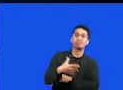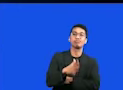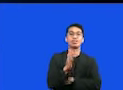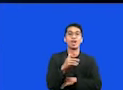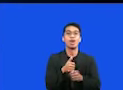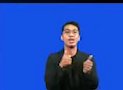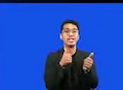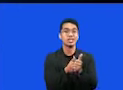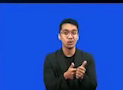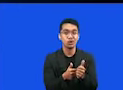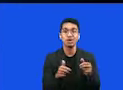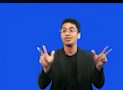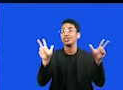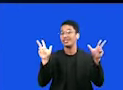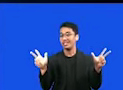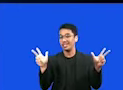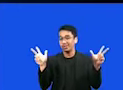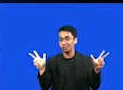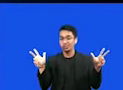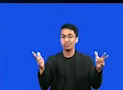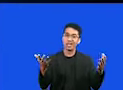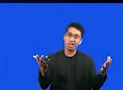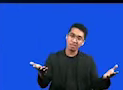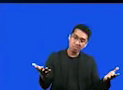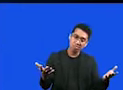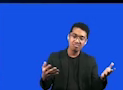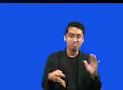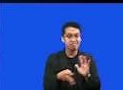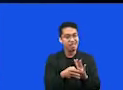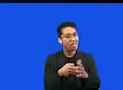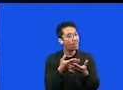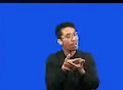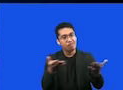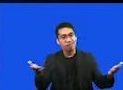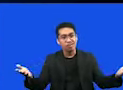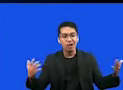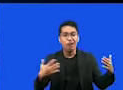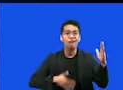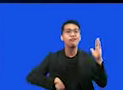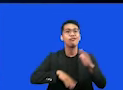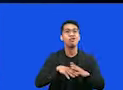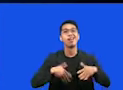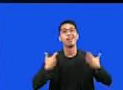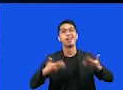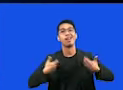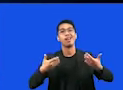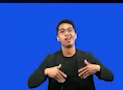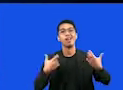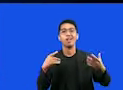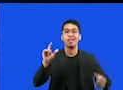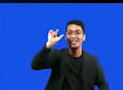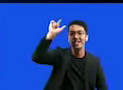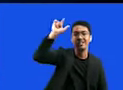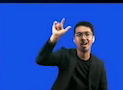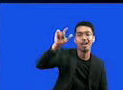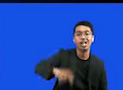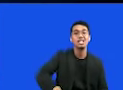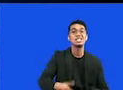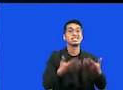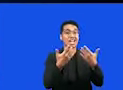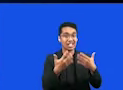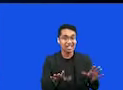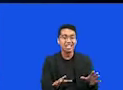jika berjalan bersama Tuhan Yesus Apapun masalahnya itu penuh dengan sukacita pasti bisa menyelesaikannya seperti